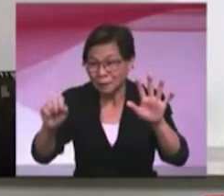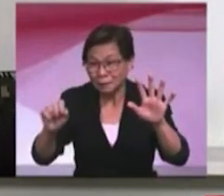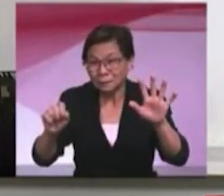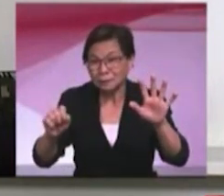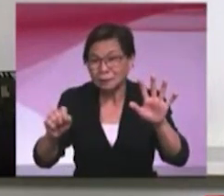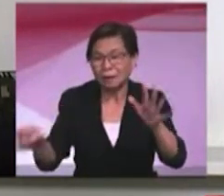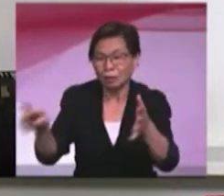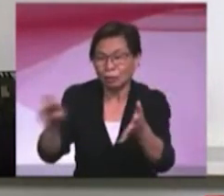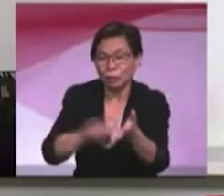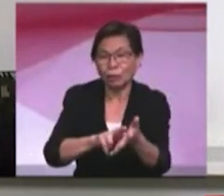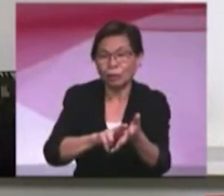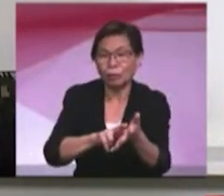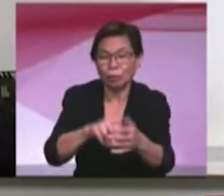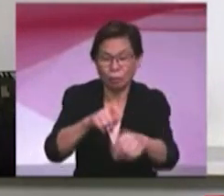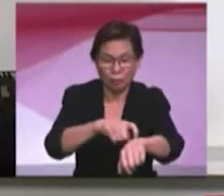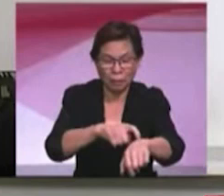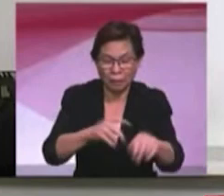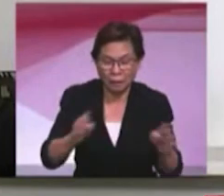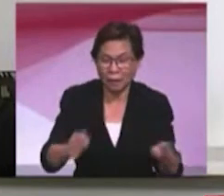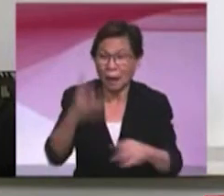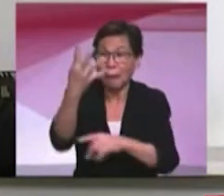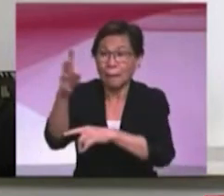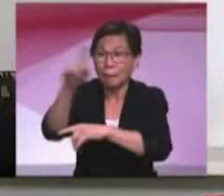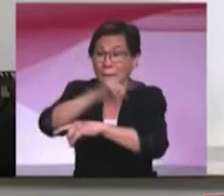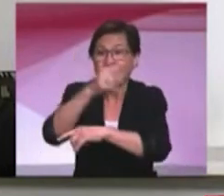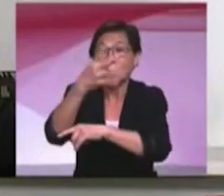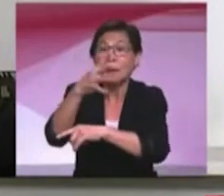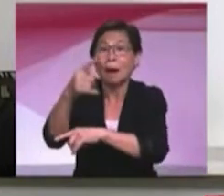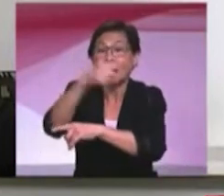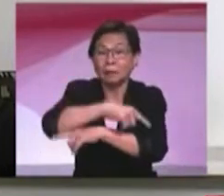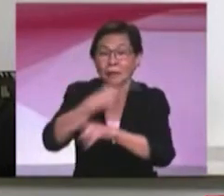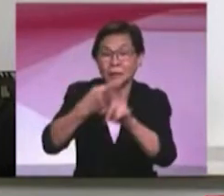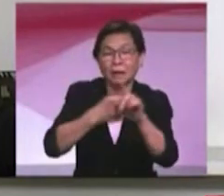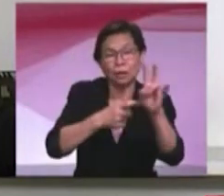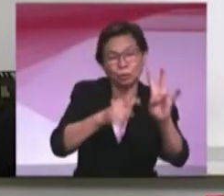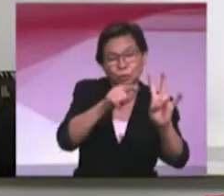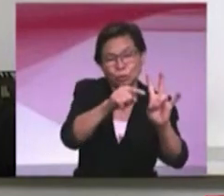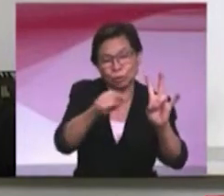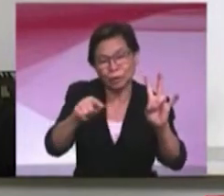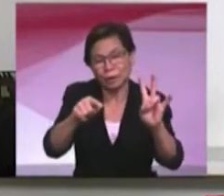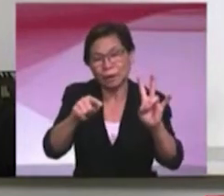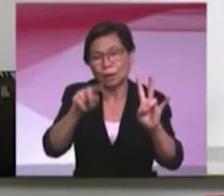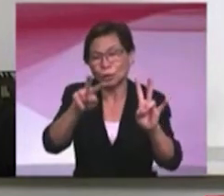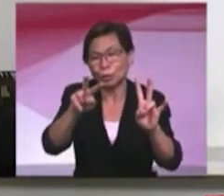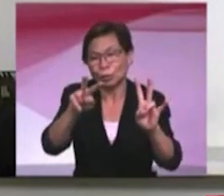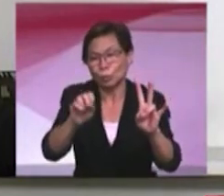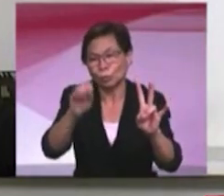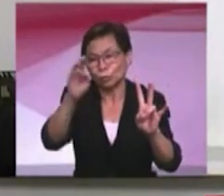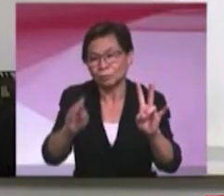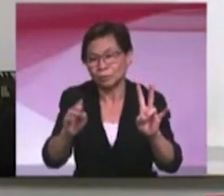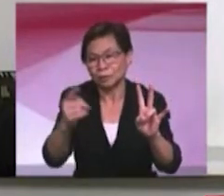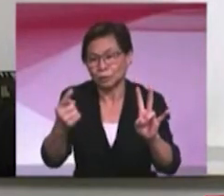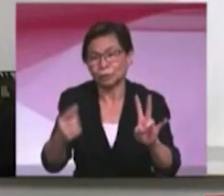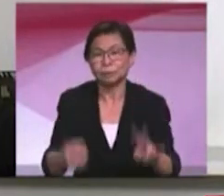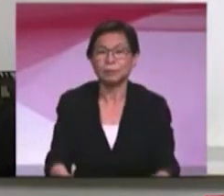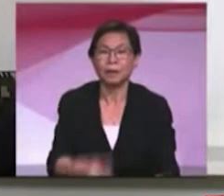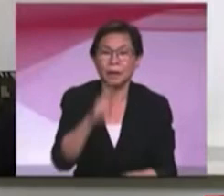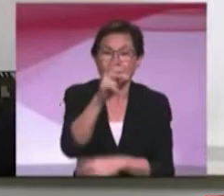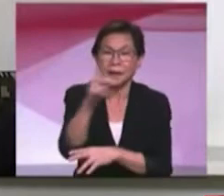5,665 kes direkodkan dalam tempoh 14 hari dari 7 sehingga 20